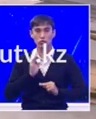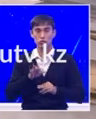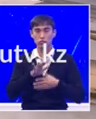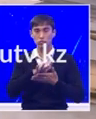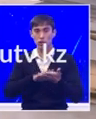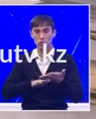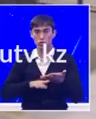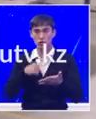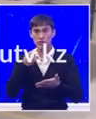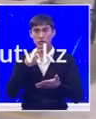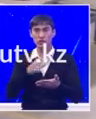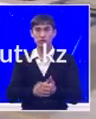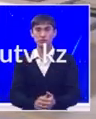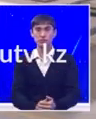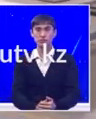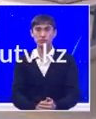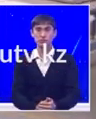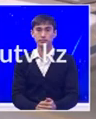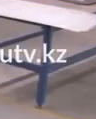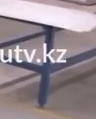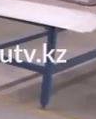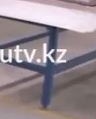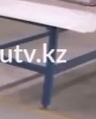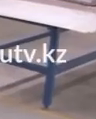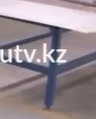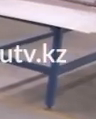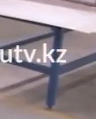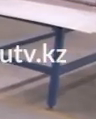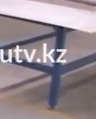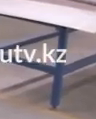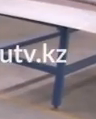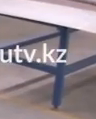продолжена, заверили в ведомстве. Аделя Кжаркенова, Ербол Атантелов, телеканал ЖИТСУ.